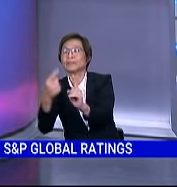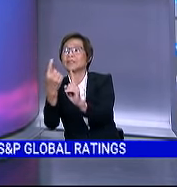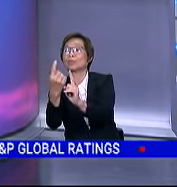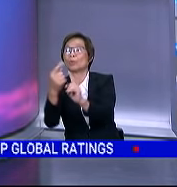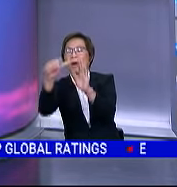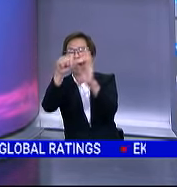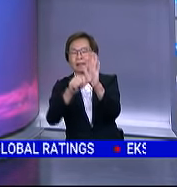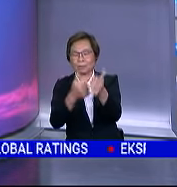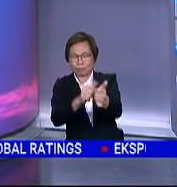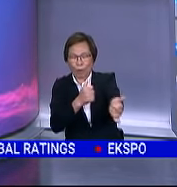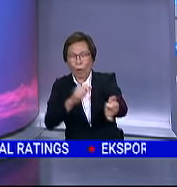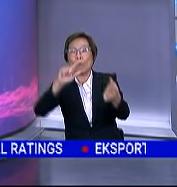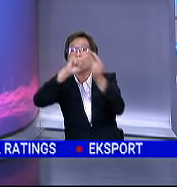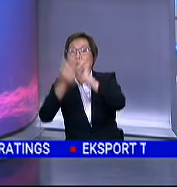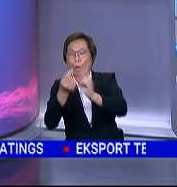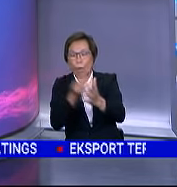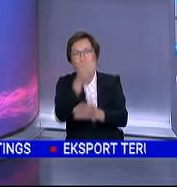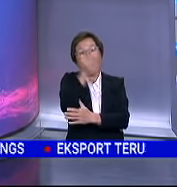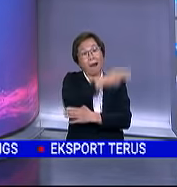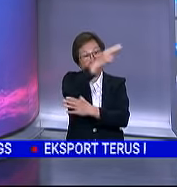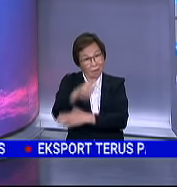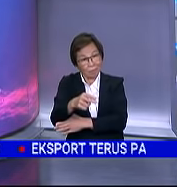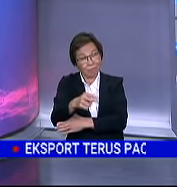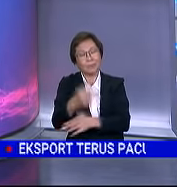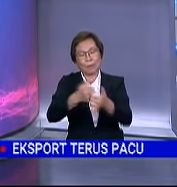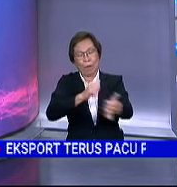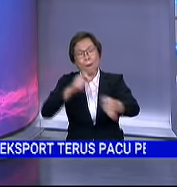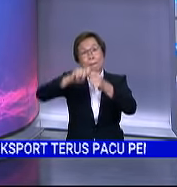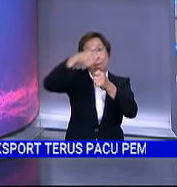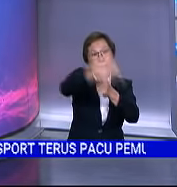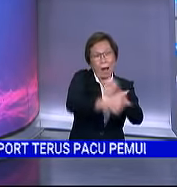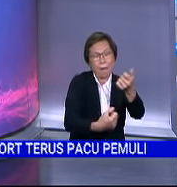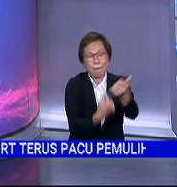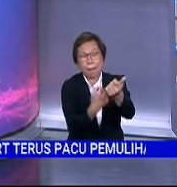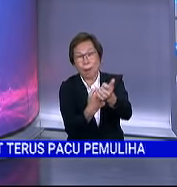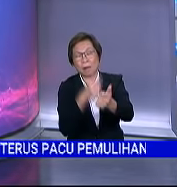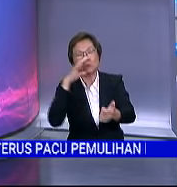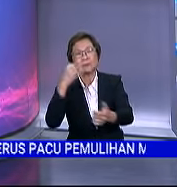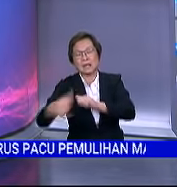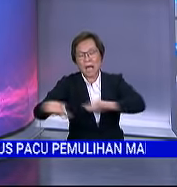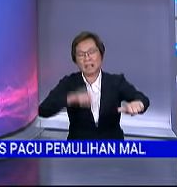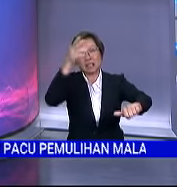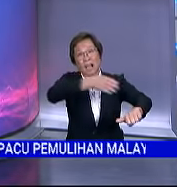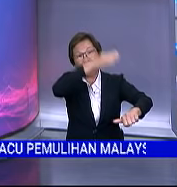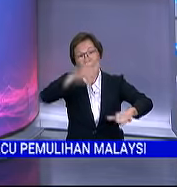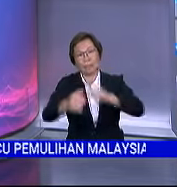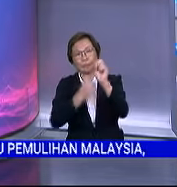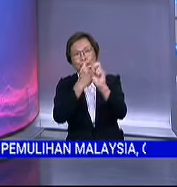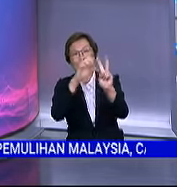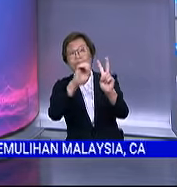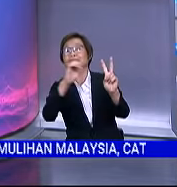92-1 Akta Pencegahan Pengubahan Wang Haram, Pencegahan Pembiayaan Keganasan dan Hasil daripada Aktiviti Haram